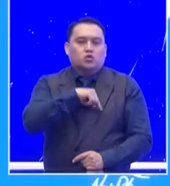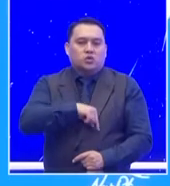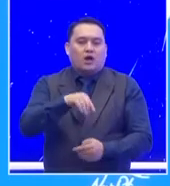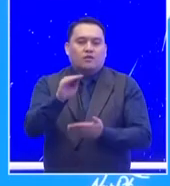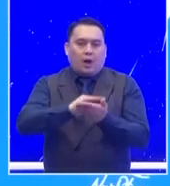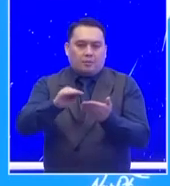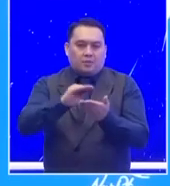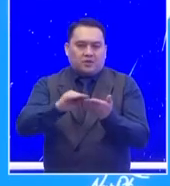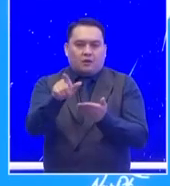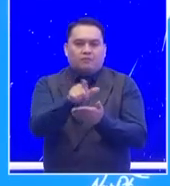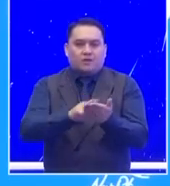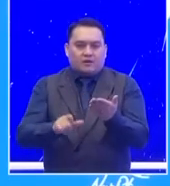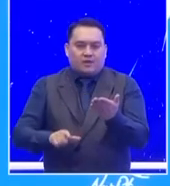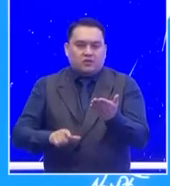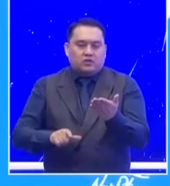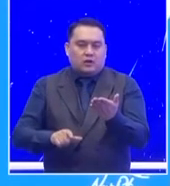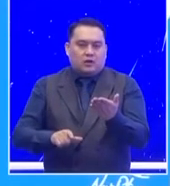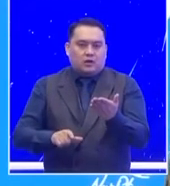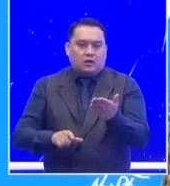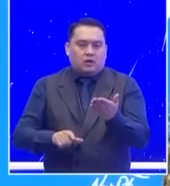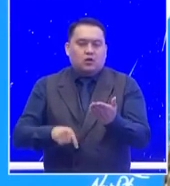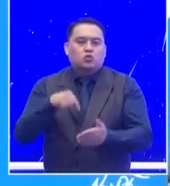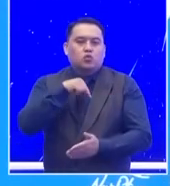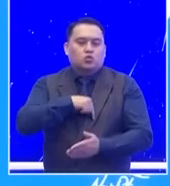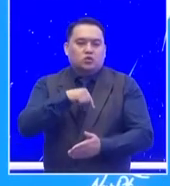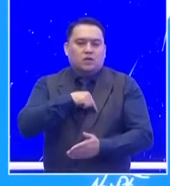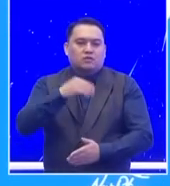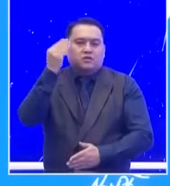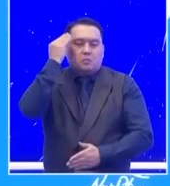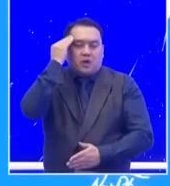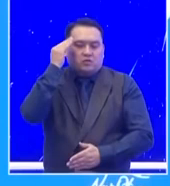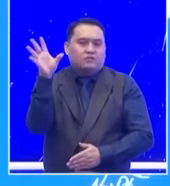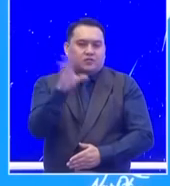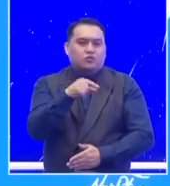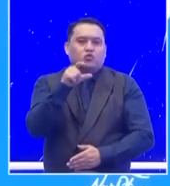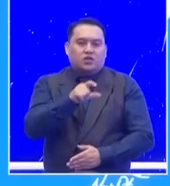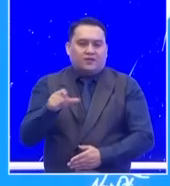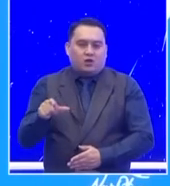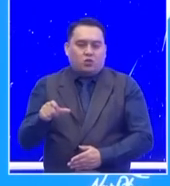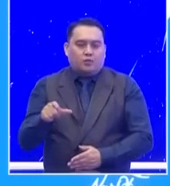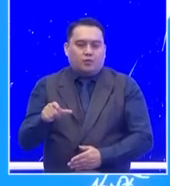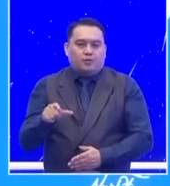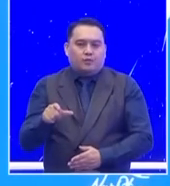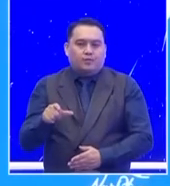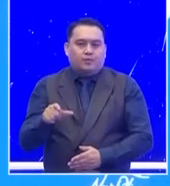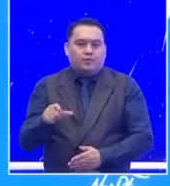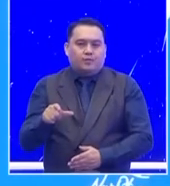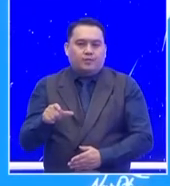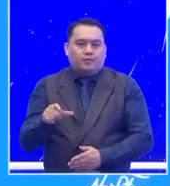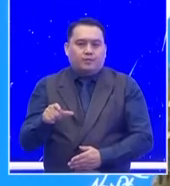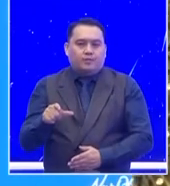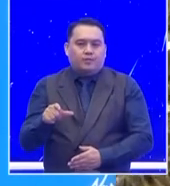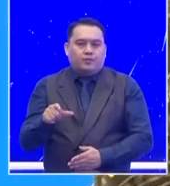произведения. Они близко лежат к душе и ко всему человечеству. И вообще